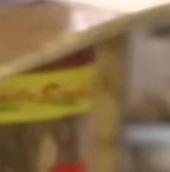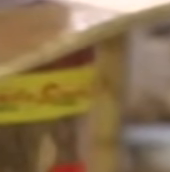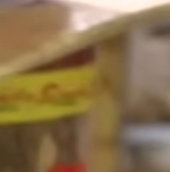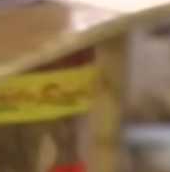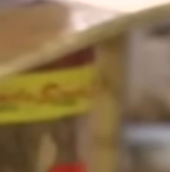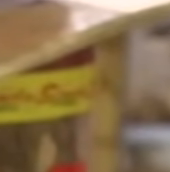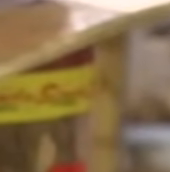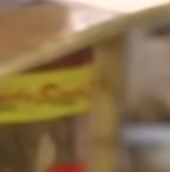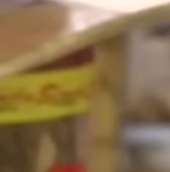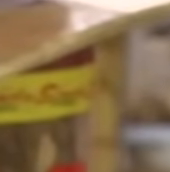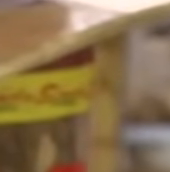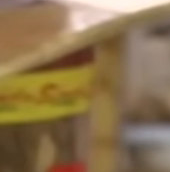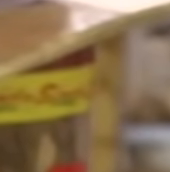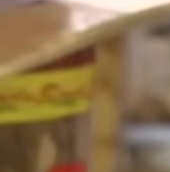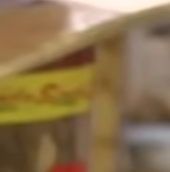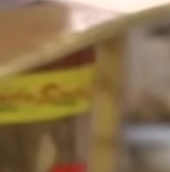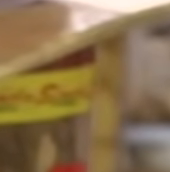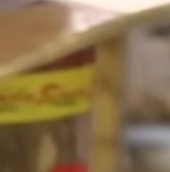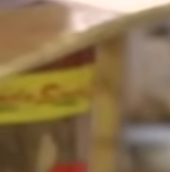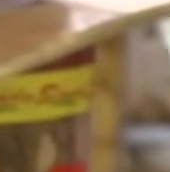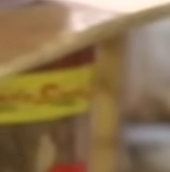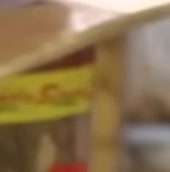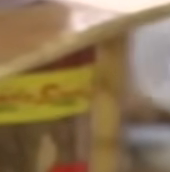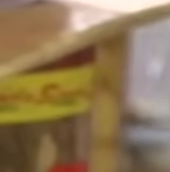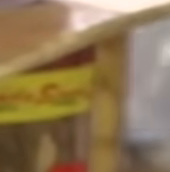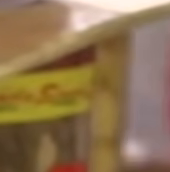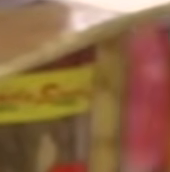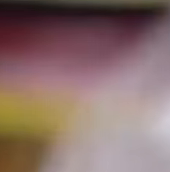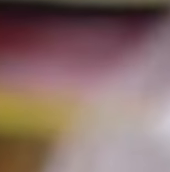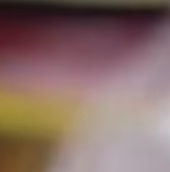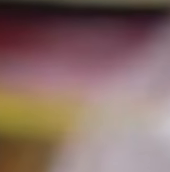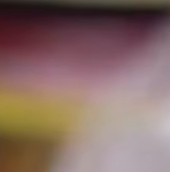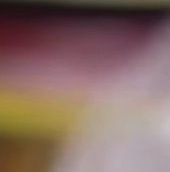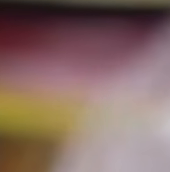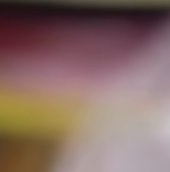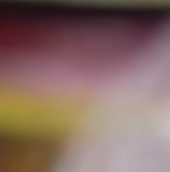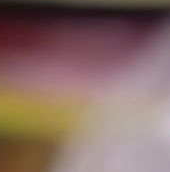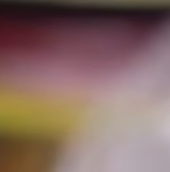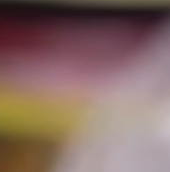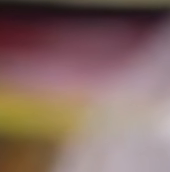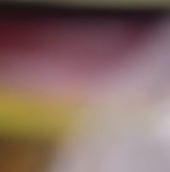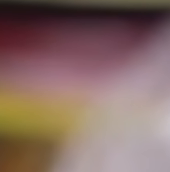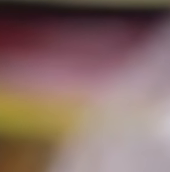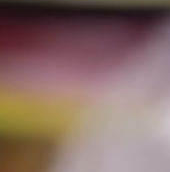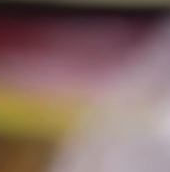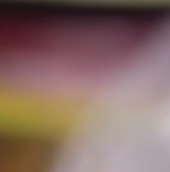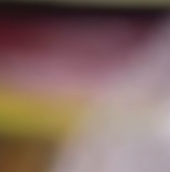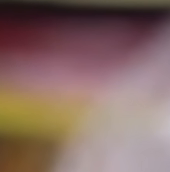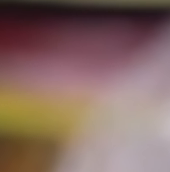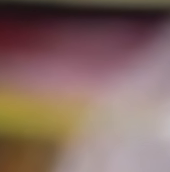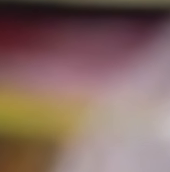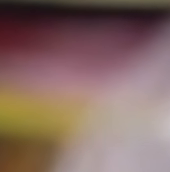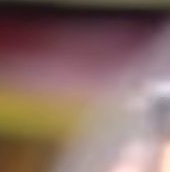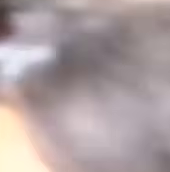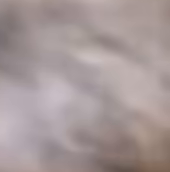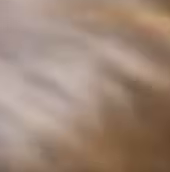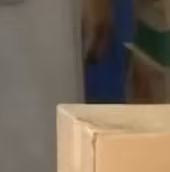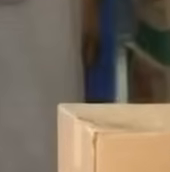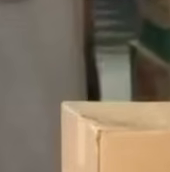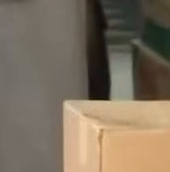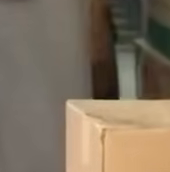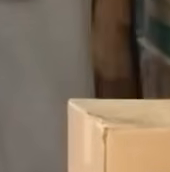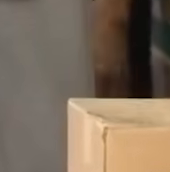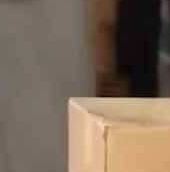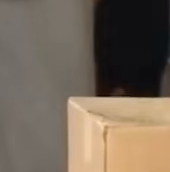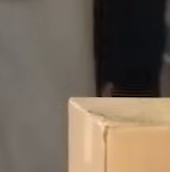nastar salju, putri salju, kemudian ada nastar, kue nastar yang biasa. Ini dia pemirsa yang masih